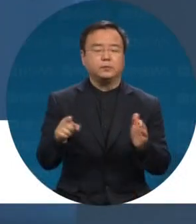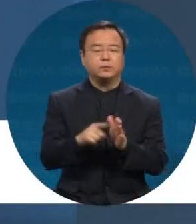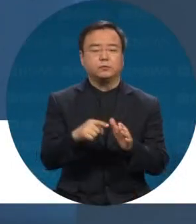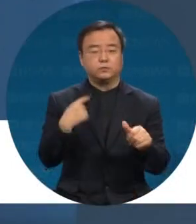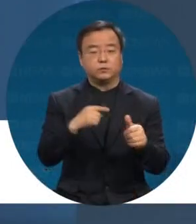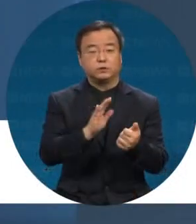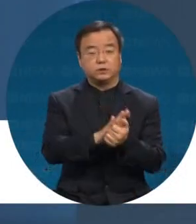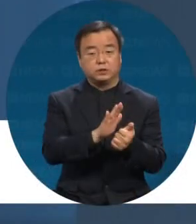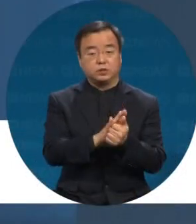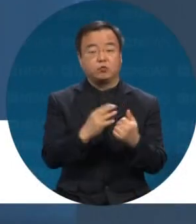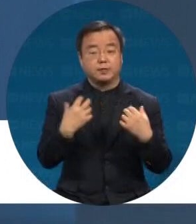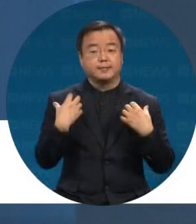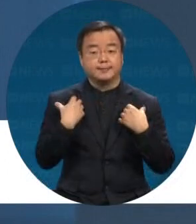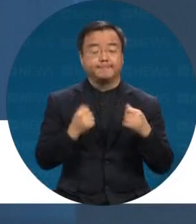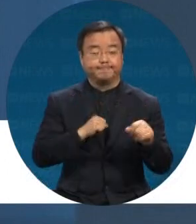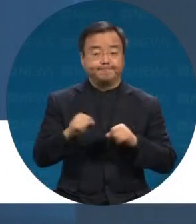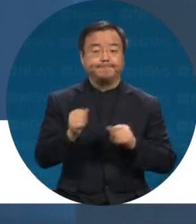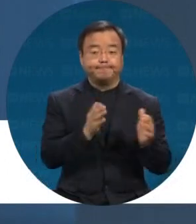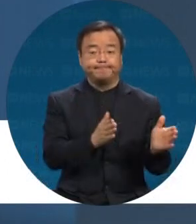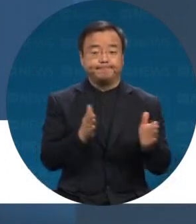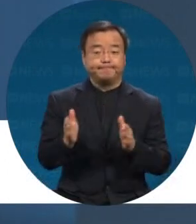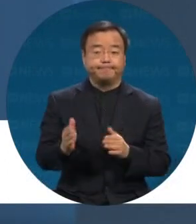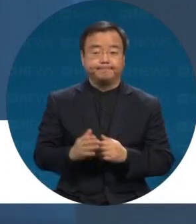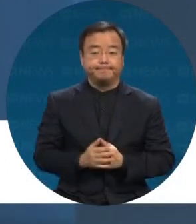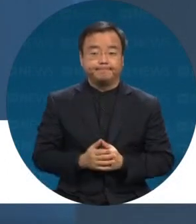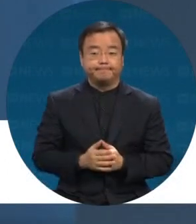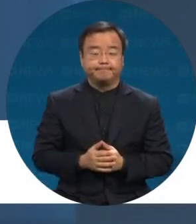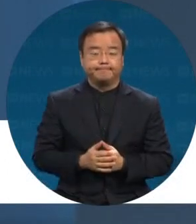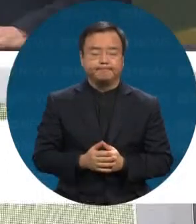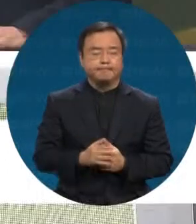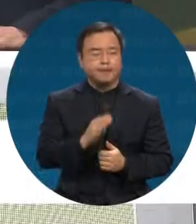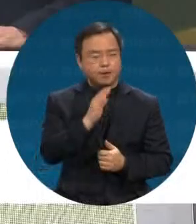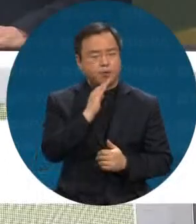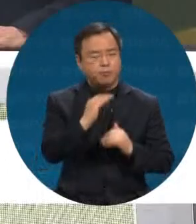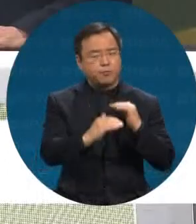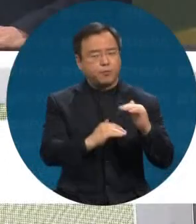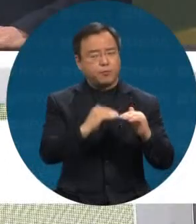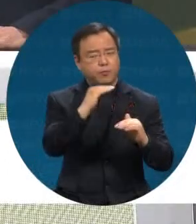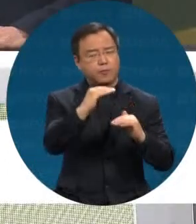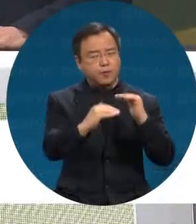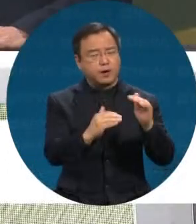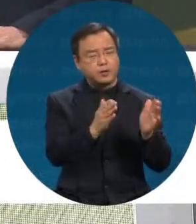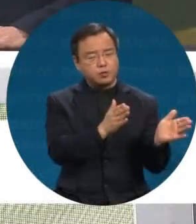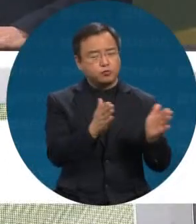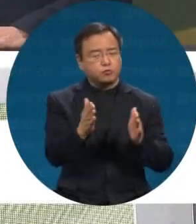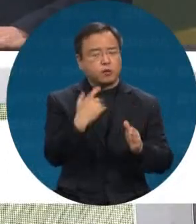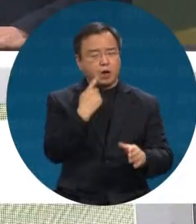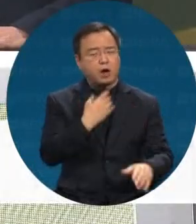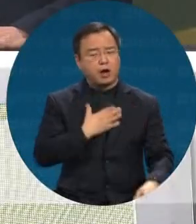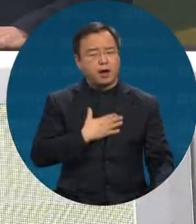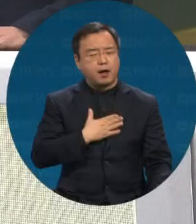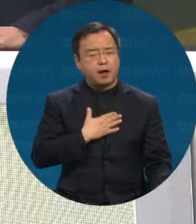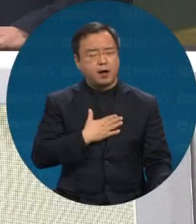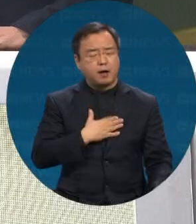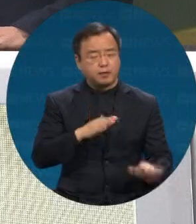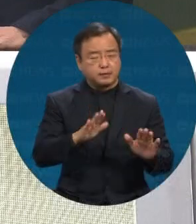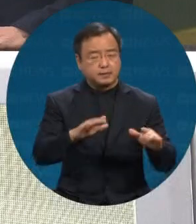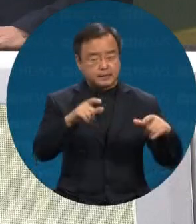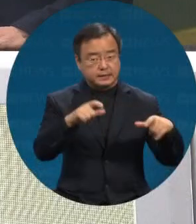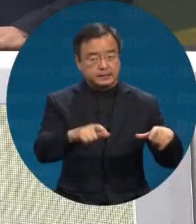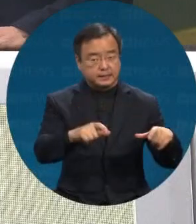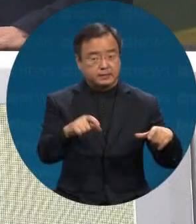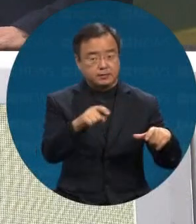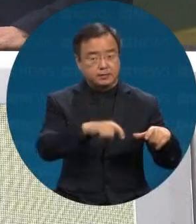지원청에서 지원하는 방향으로 이렇게 지금 추진하고 있습니다 예 지금 착착 준비가 되어가고 있는 것 같습니다 지역